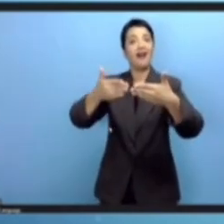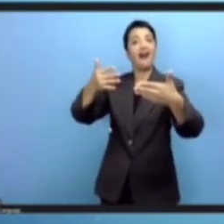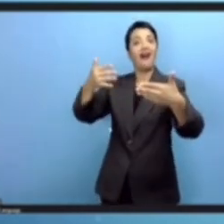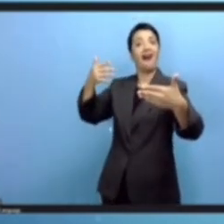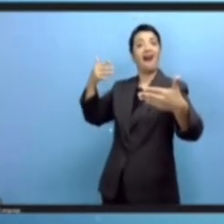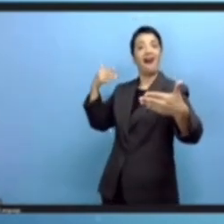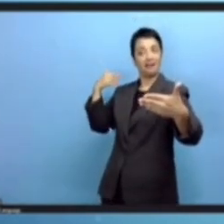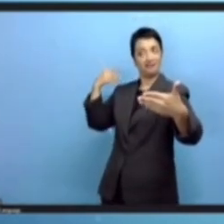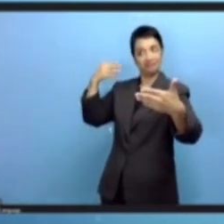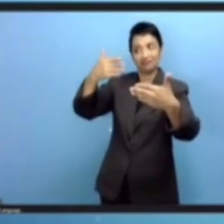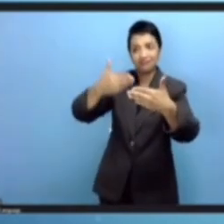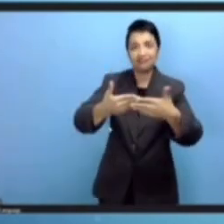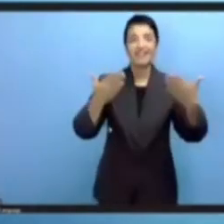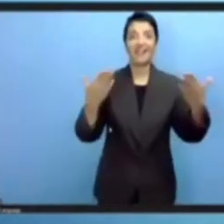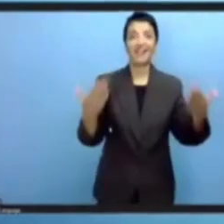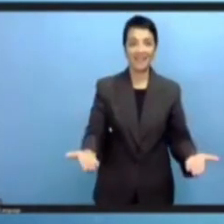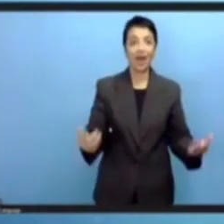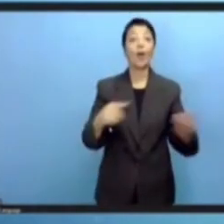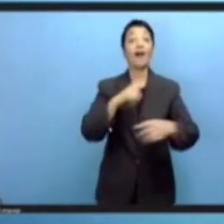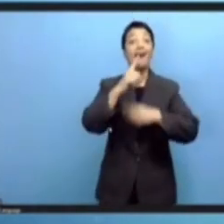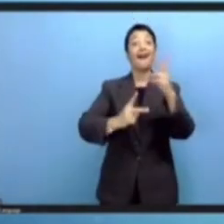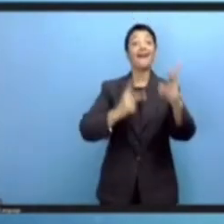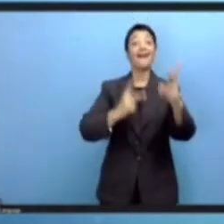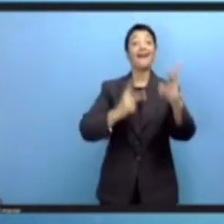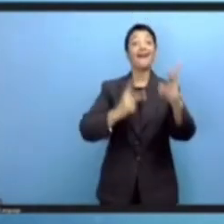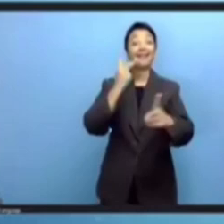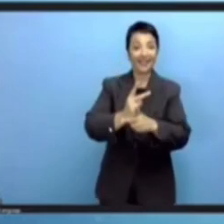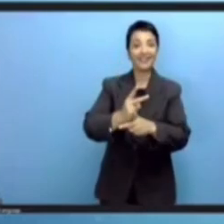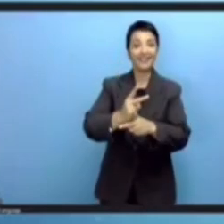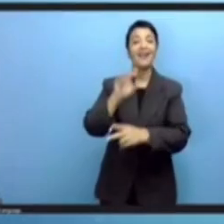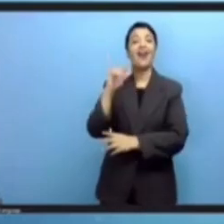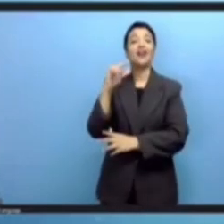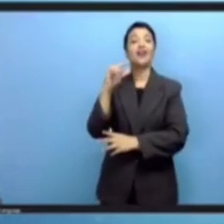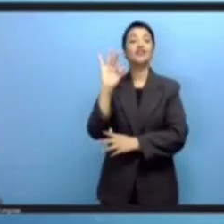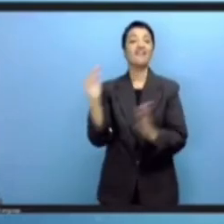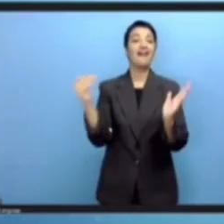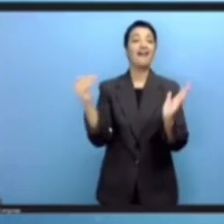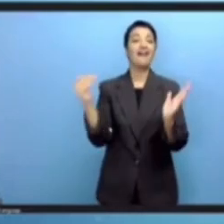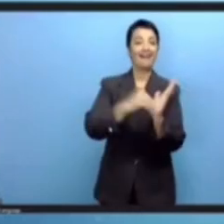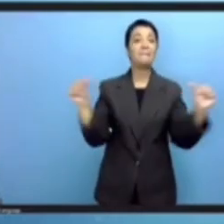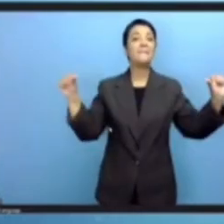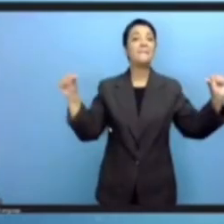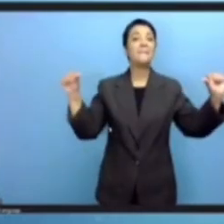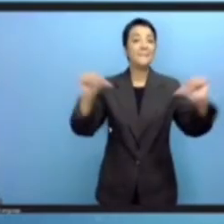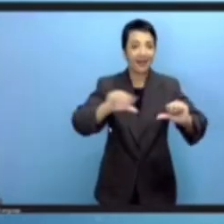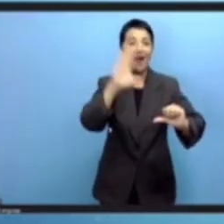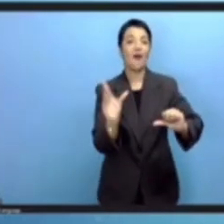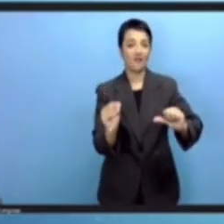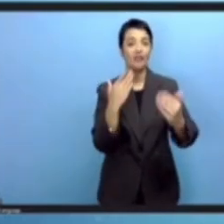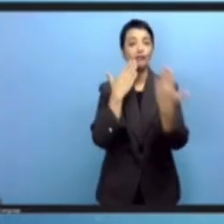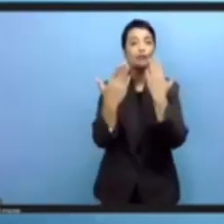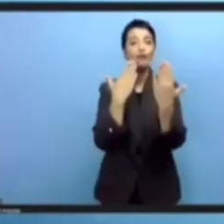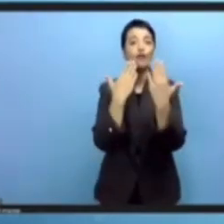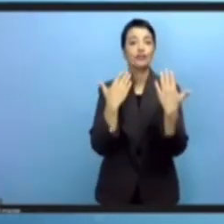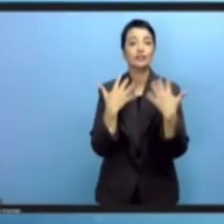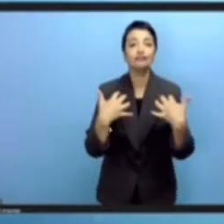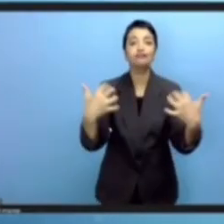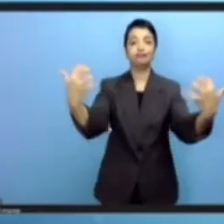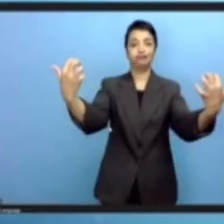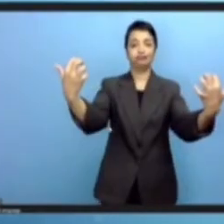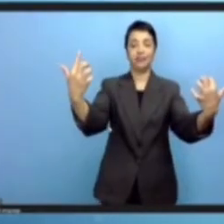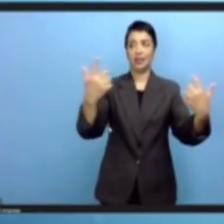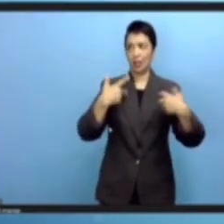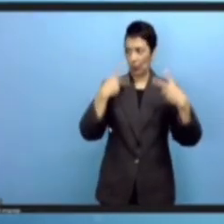et on nous a présenté le parcours qui a été fait depuis, et je me réjouis de voir que le Forum revient